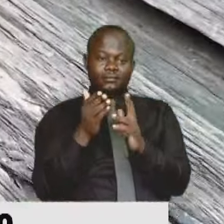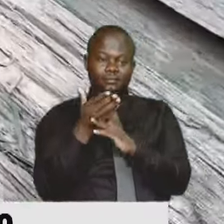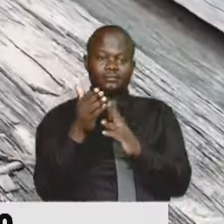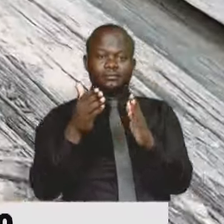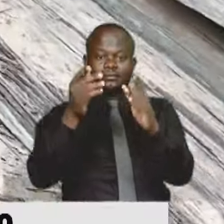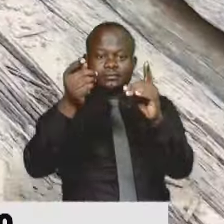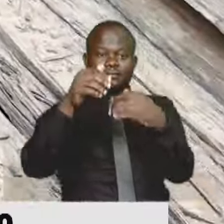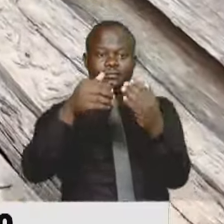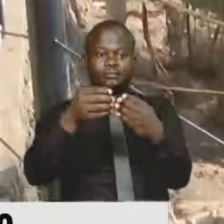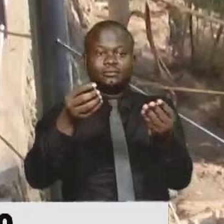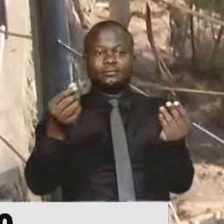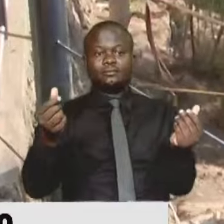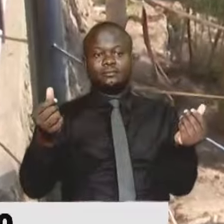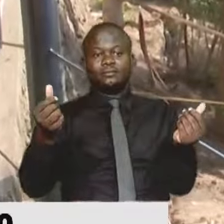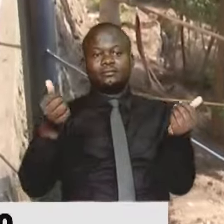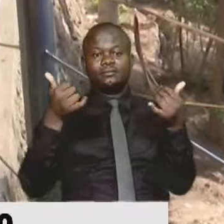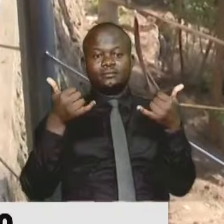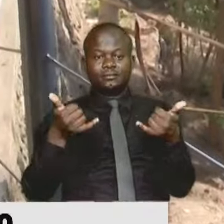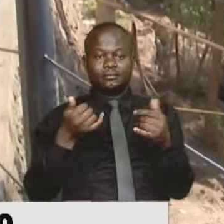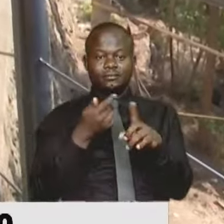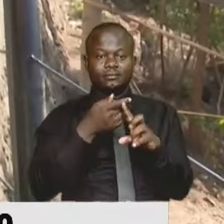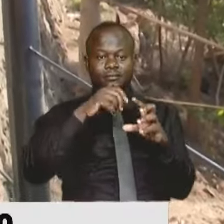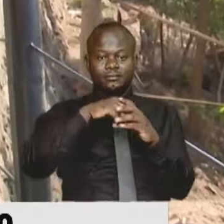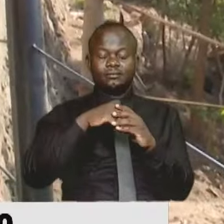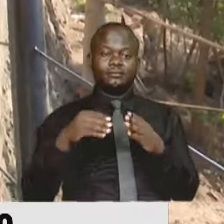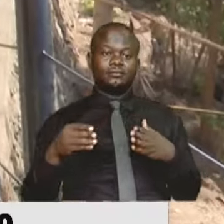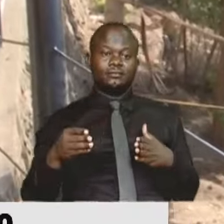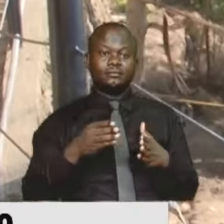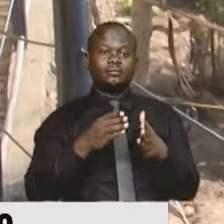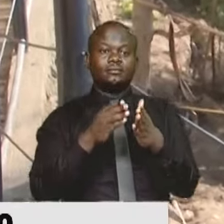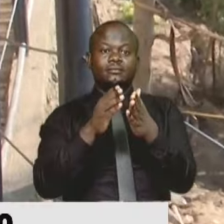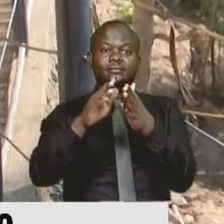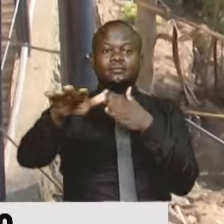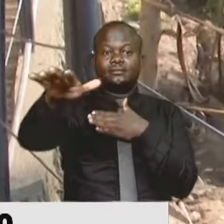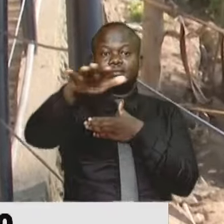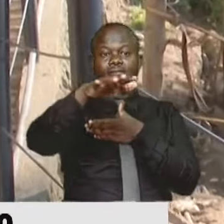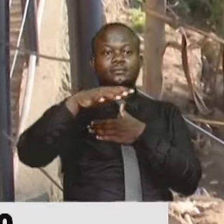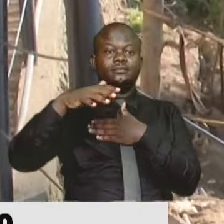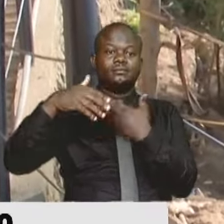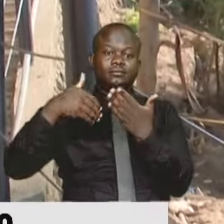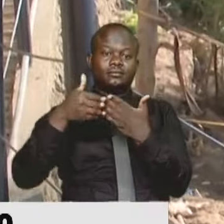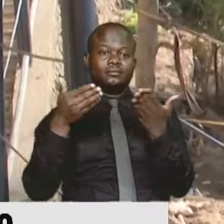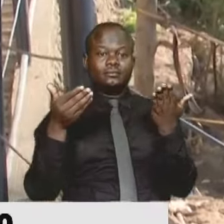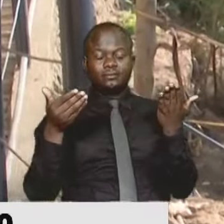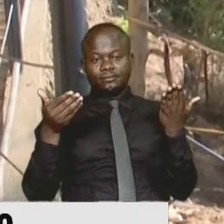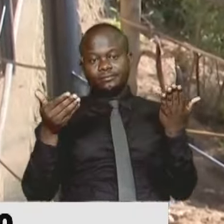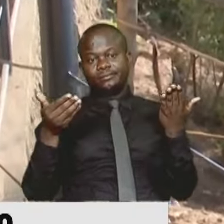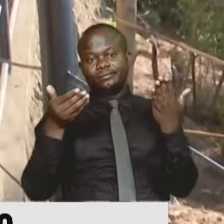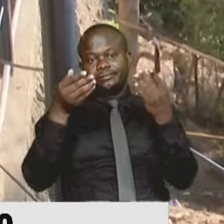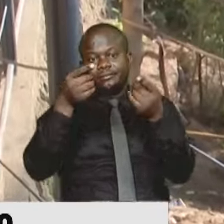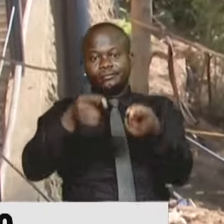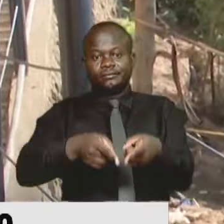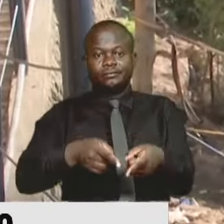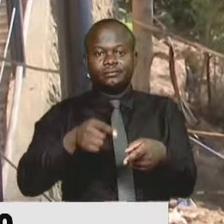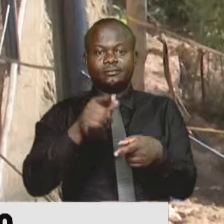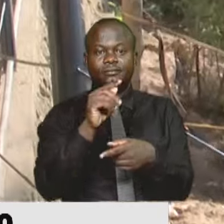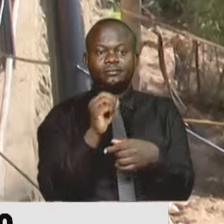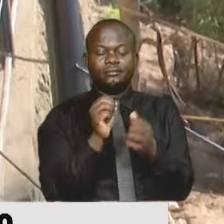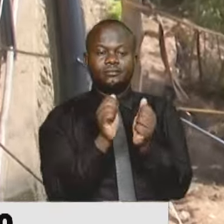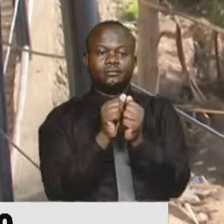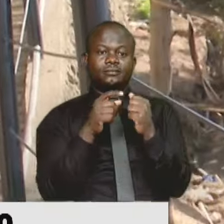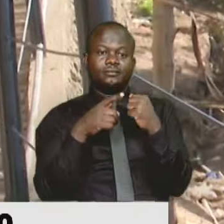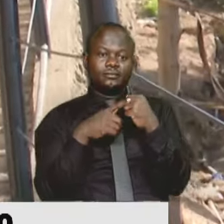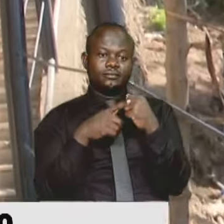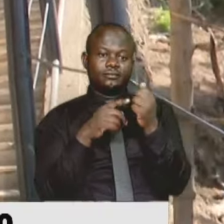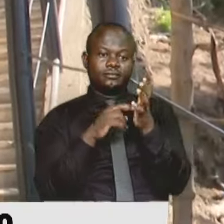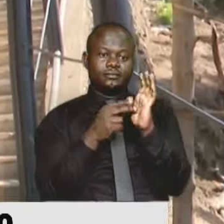uhahinguka wangiritse. Ubu kuva ku muhanda principal kaburimbo ugera hano ni birometero 16. Ni